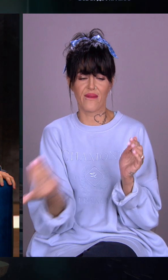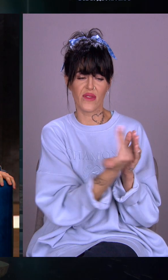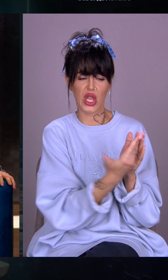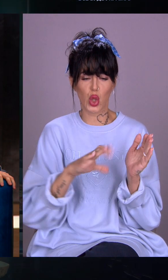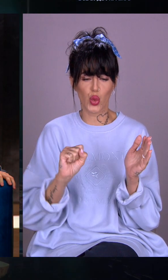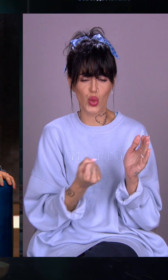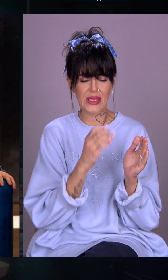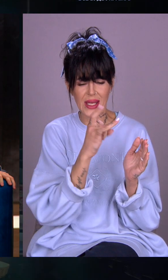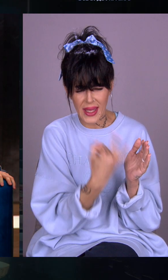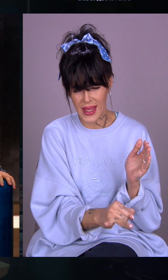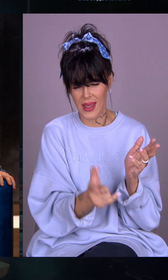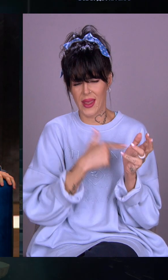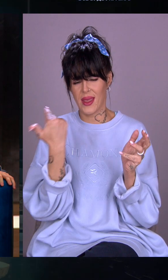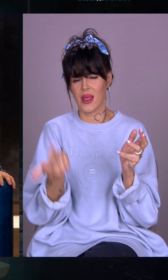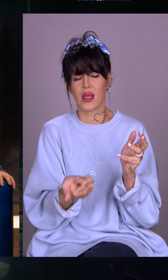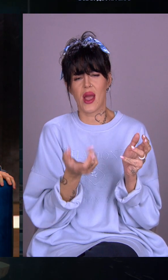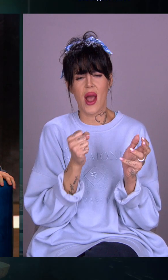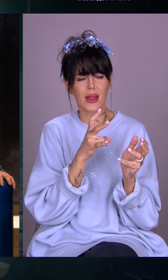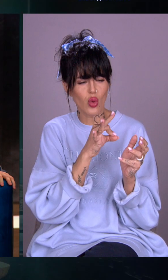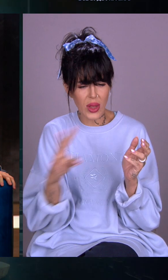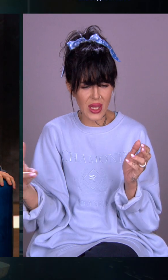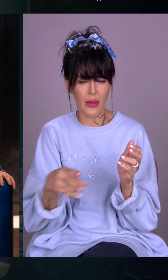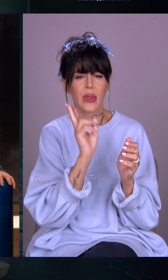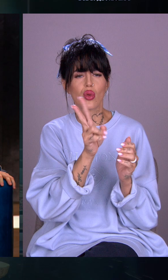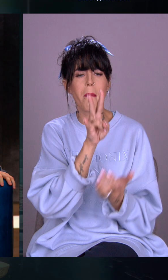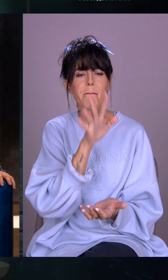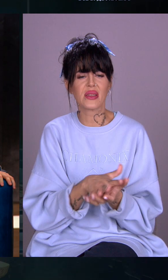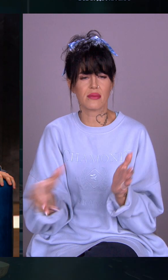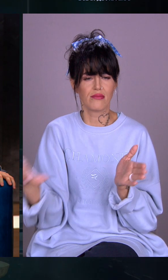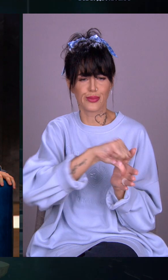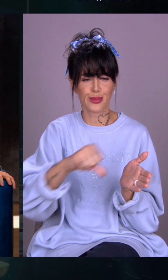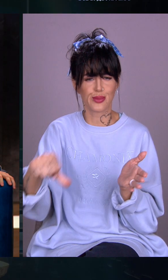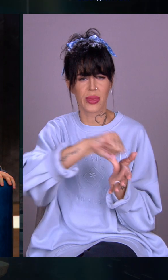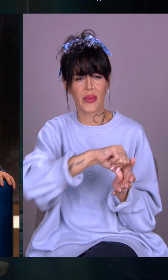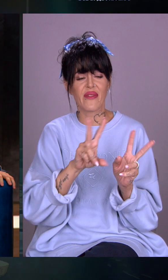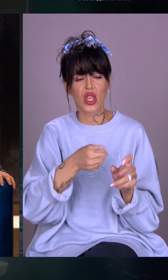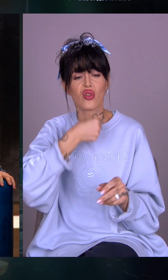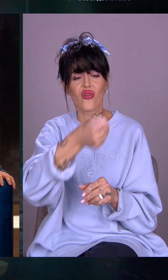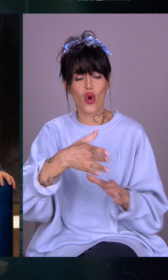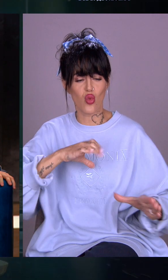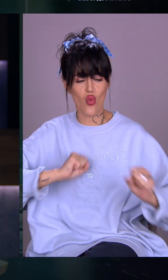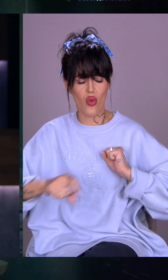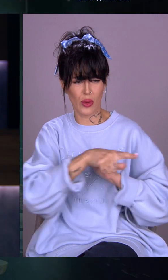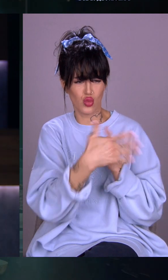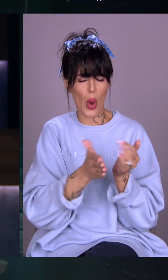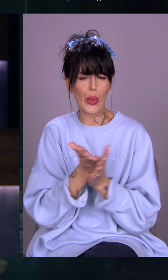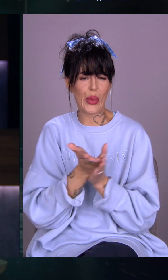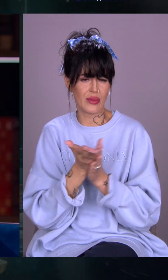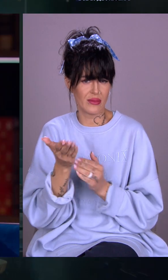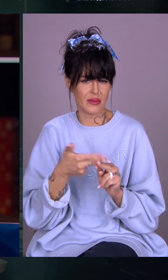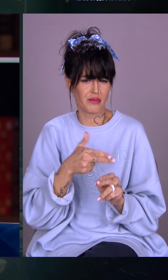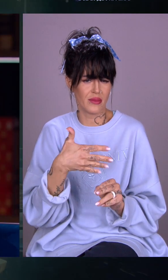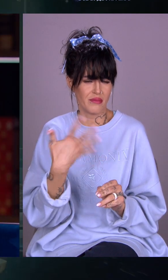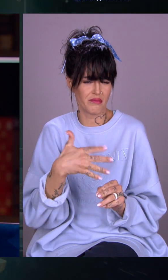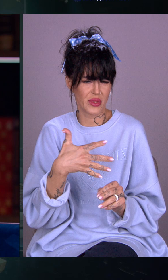Тоха Тіліс. Да. Це ті, хто постійно в обоймі. Просто Степанець така людина, якому вже там 50 чимось років. Але він може